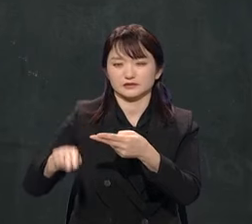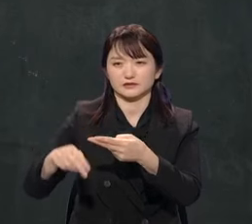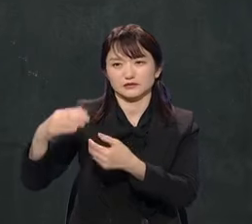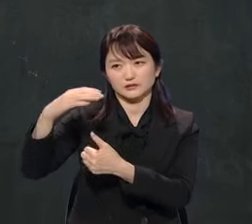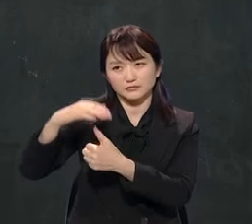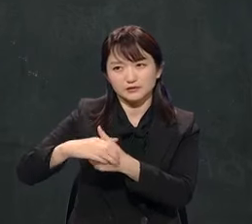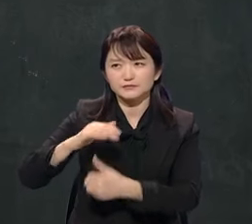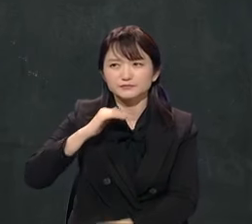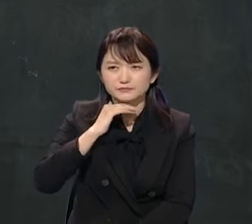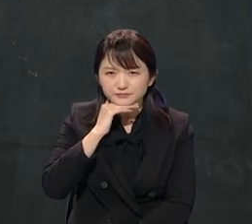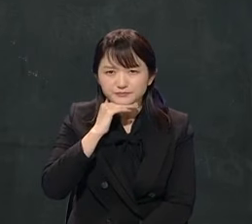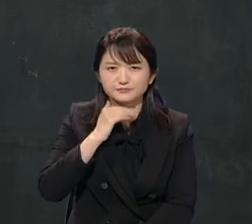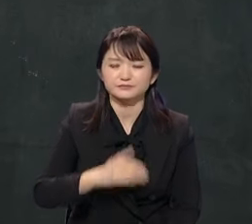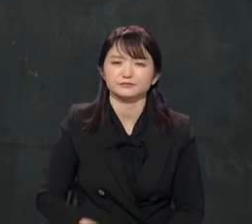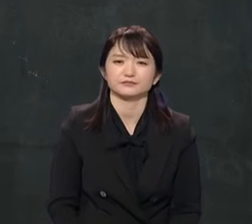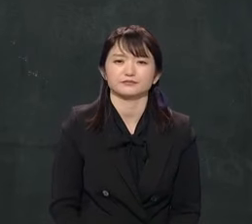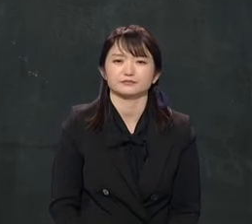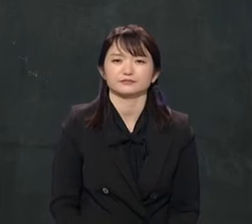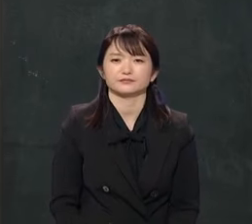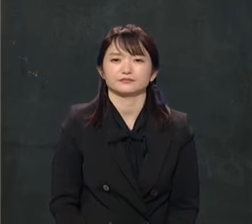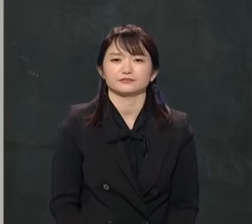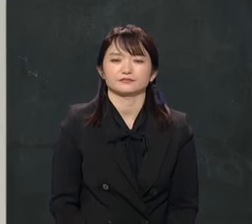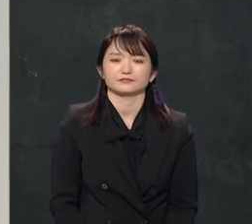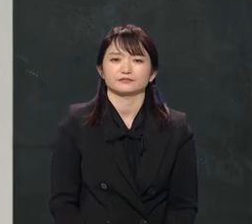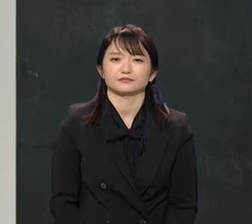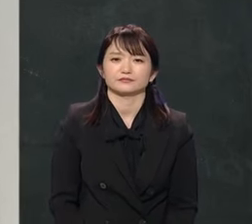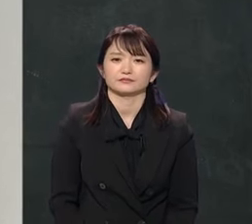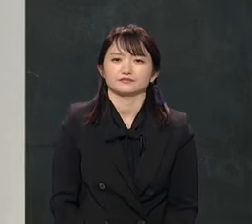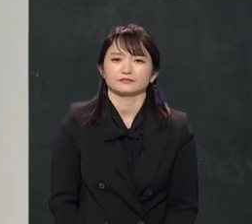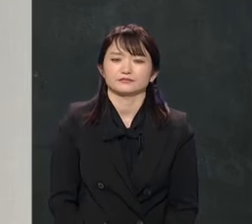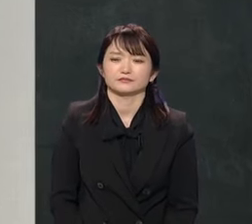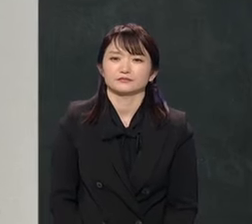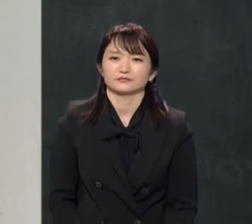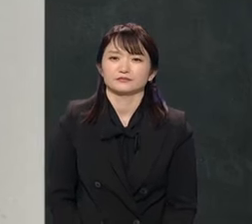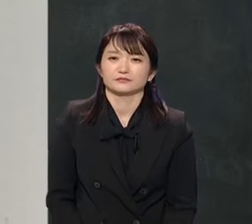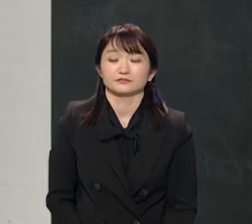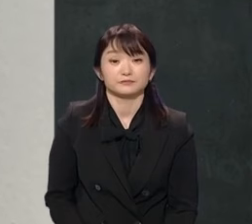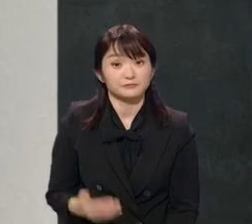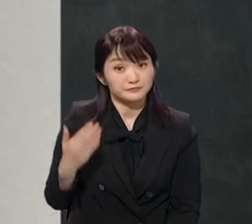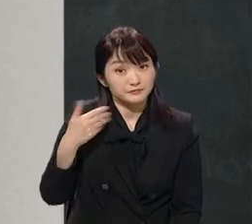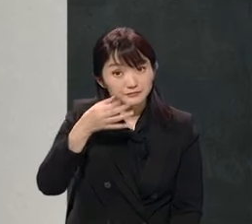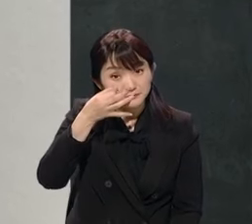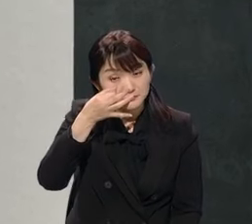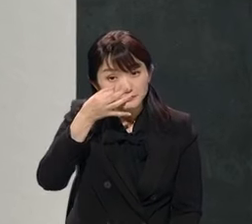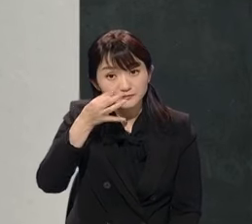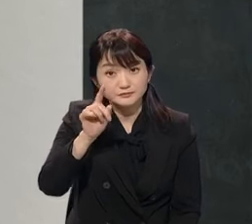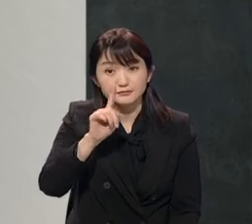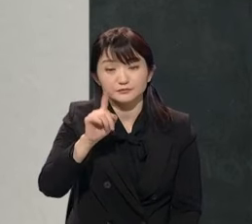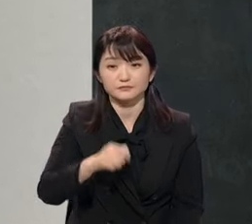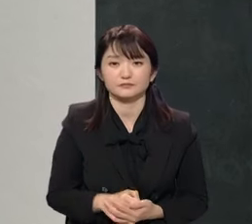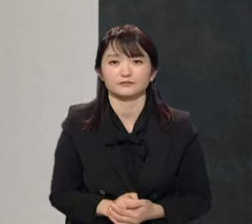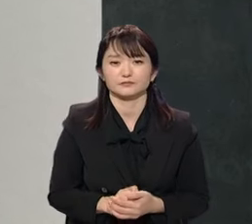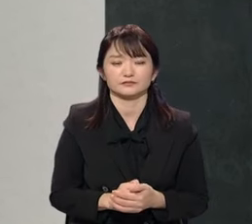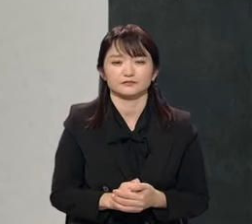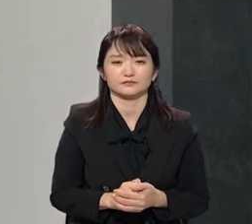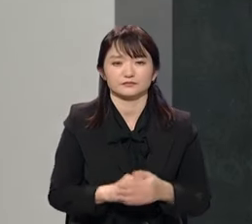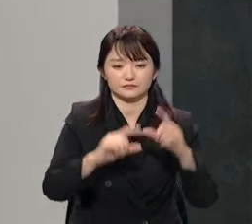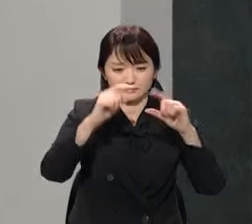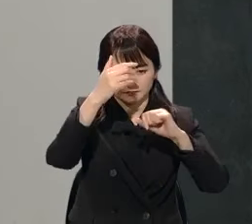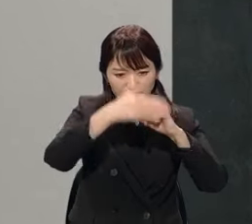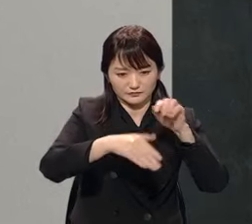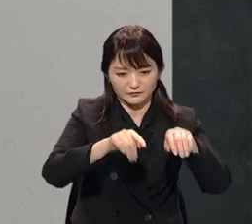저 벽 훼손된 거 보세요, 저거. 자, 양재열 변호사님, 아까 보셨죠? 그 옆에 칸에서 사진 찍고 있는